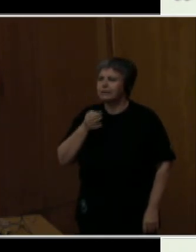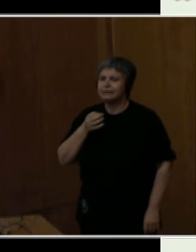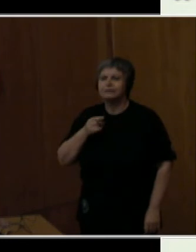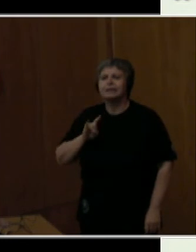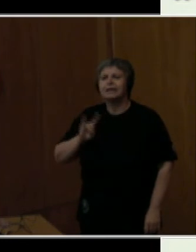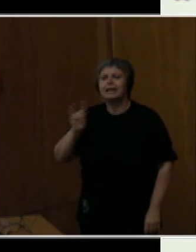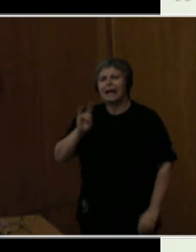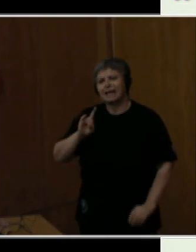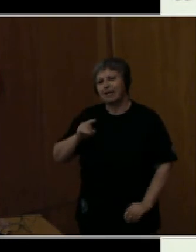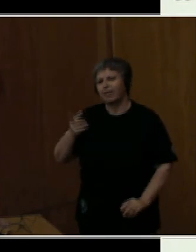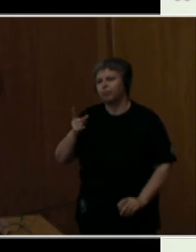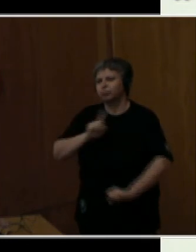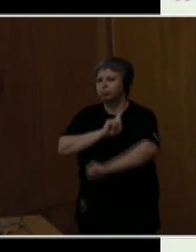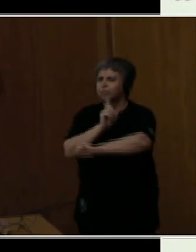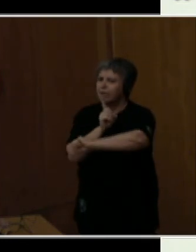Το ερευνάμε.